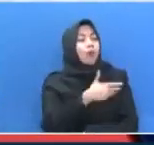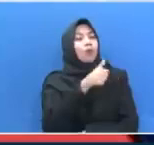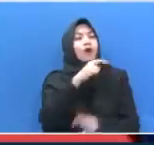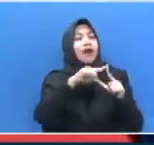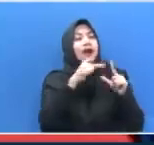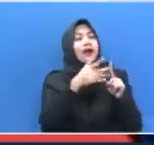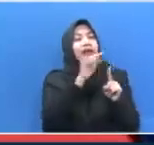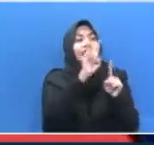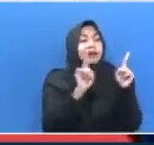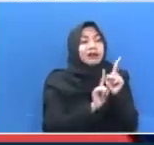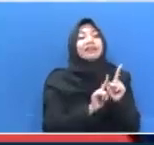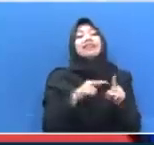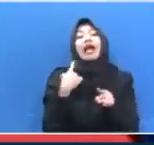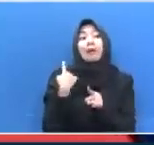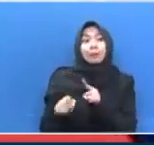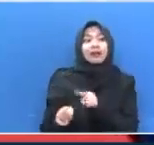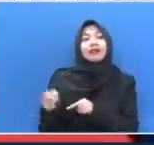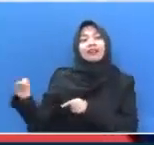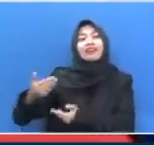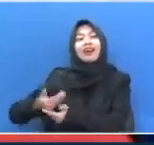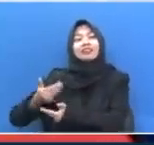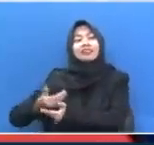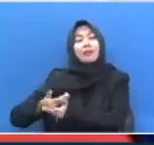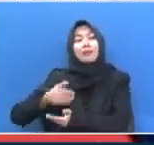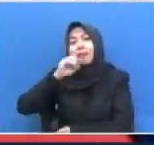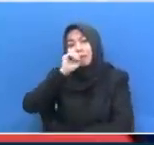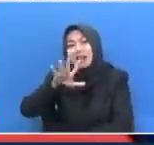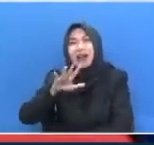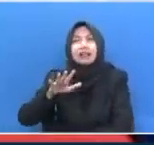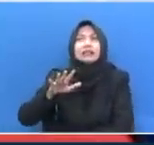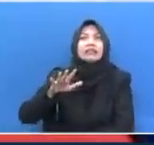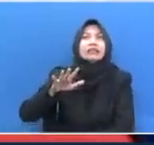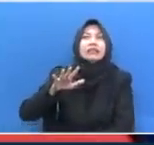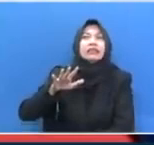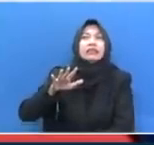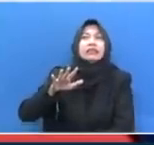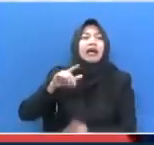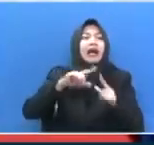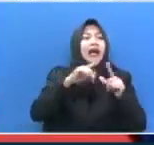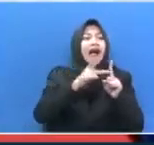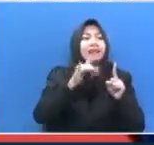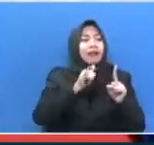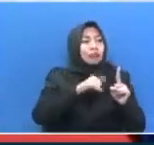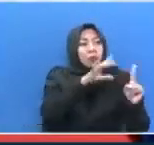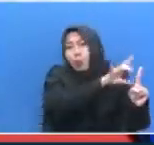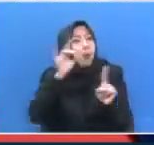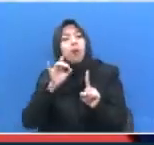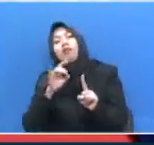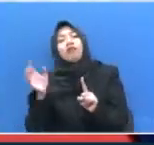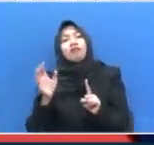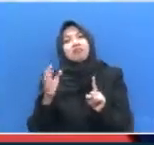Memang agak berbeda dari nadam yang memang sejak awal tidak tanpa memberikan rasa respect kepada ahay untuk bisa maju di